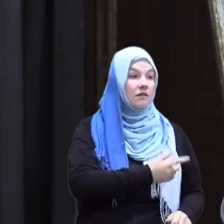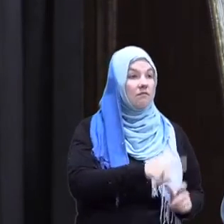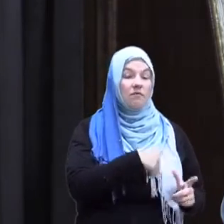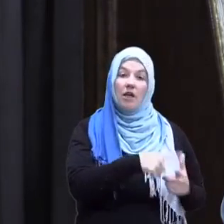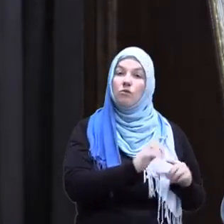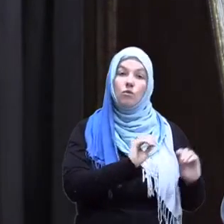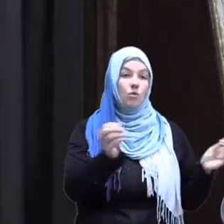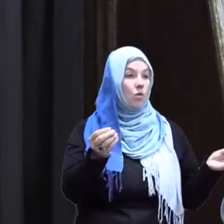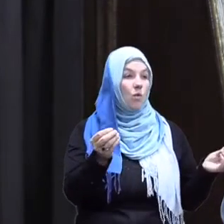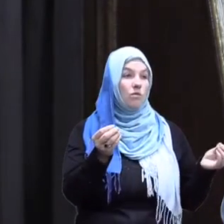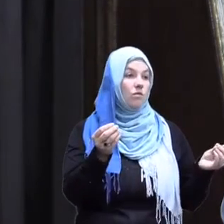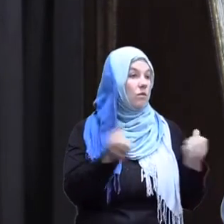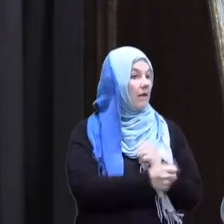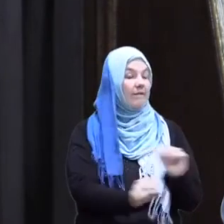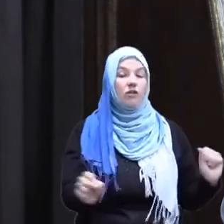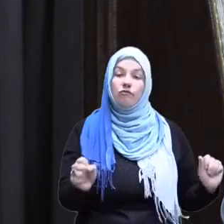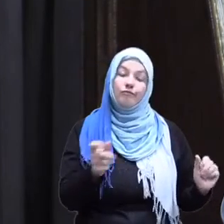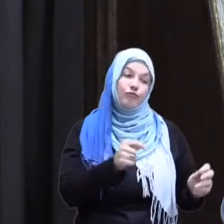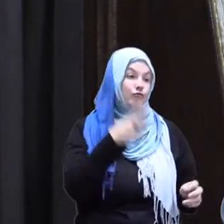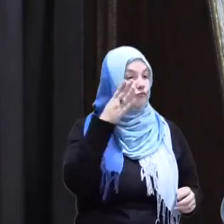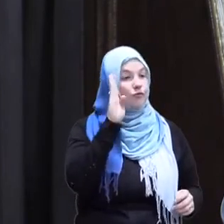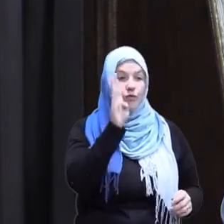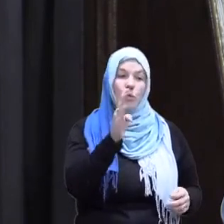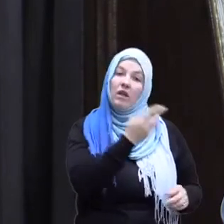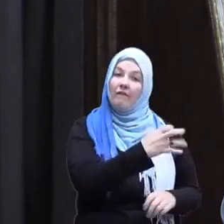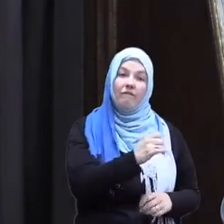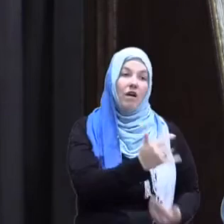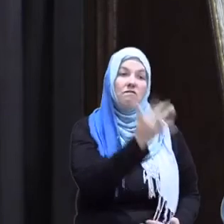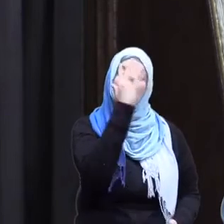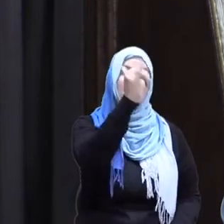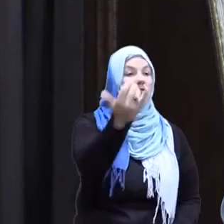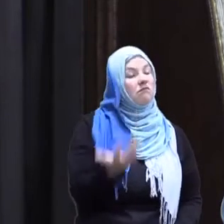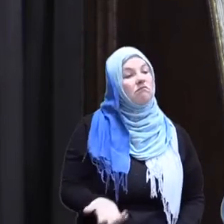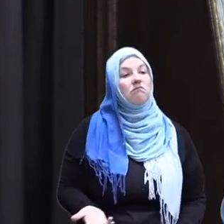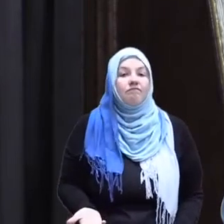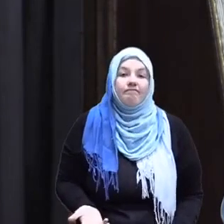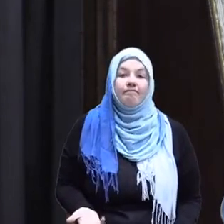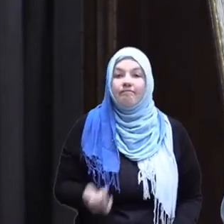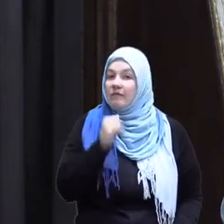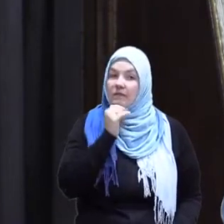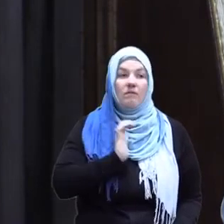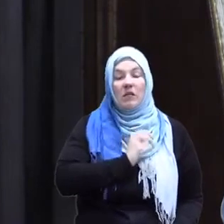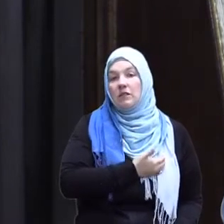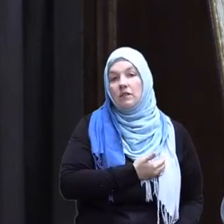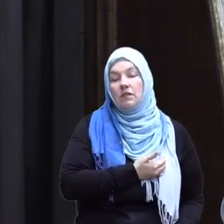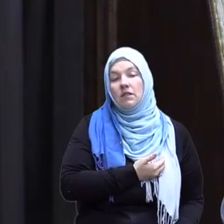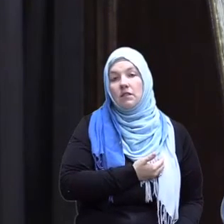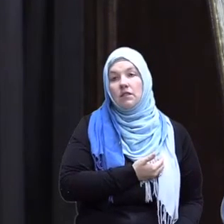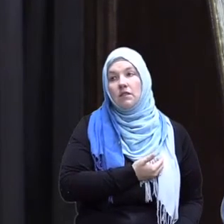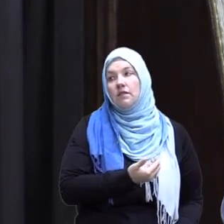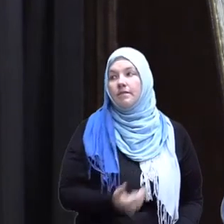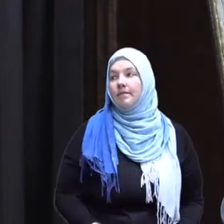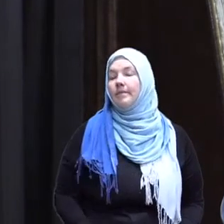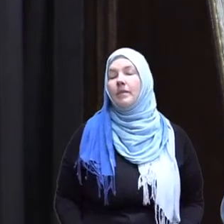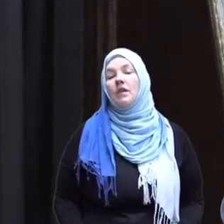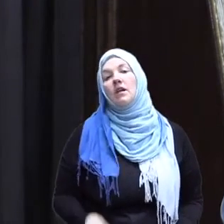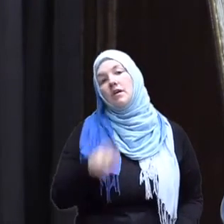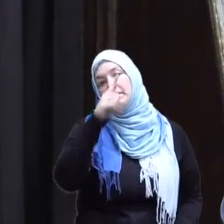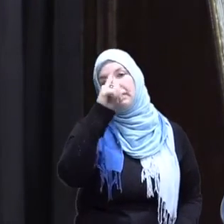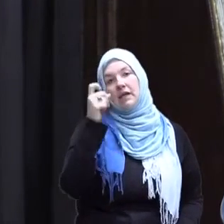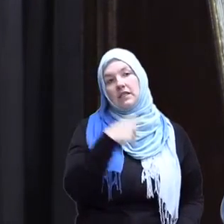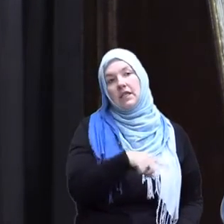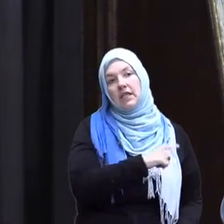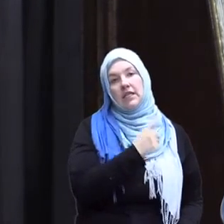salvation. You have no way with God. فَوَيْلٌ لَهُمْ مِمَّا كَتَبَتْ أَيْدِيهِمْ. Woe to them because of